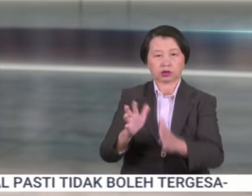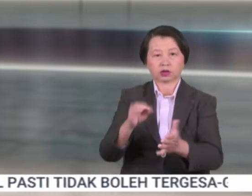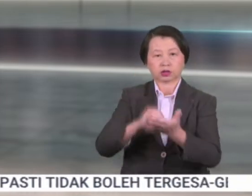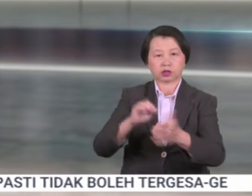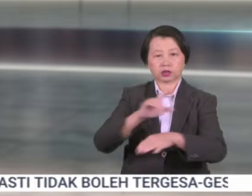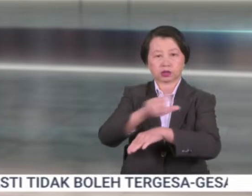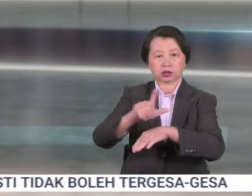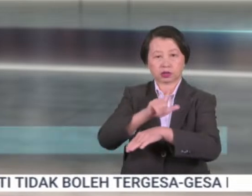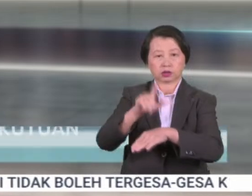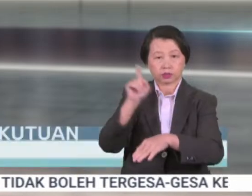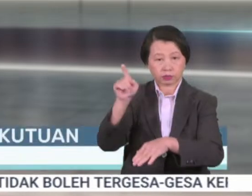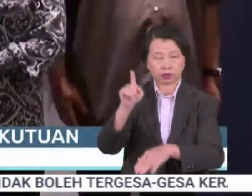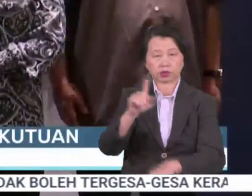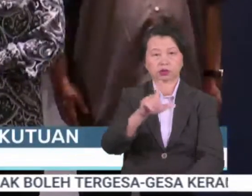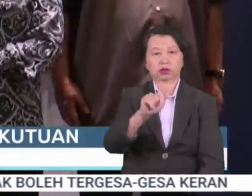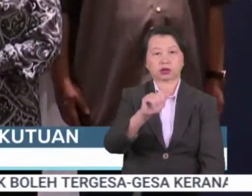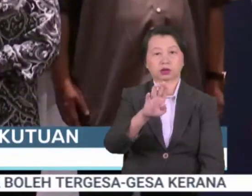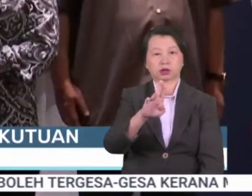Labuan